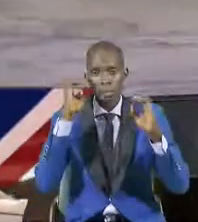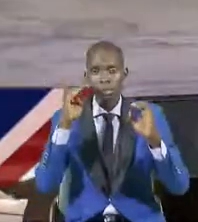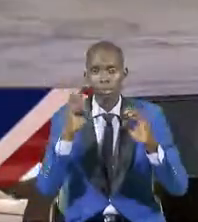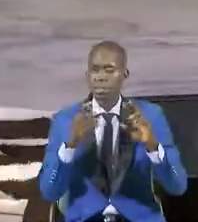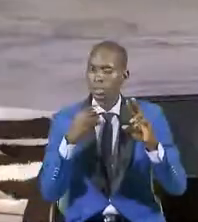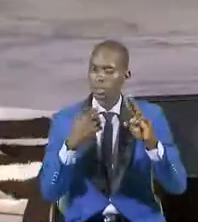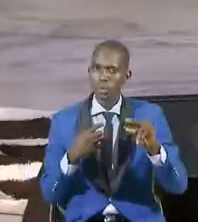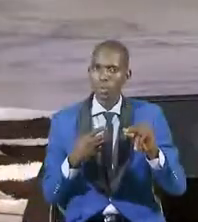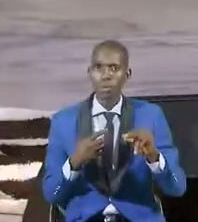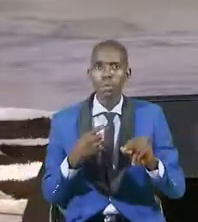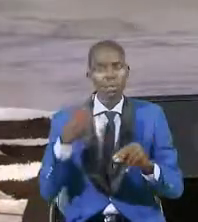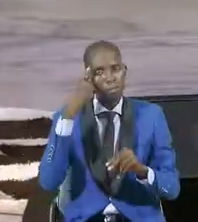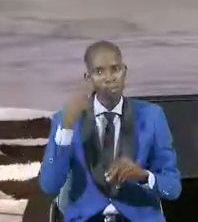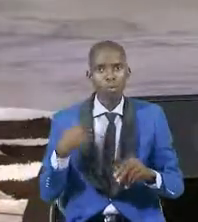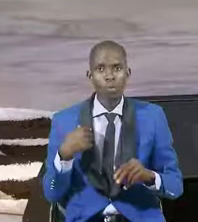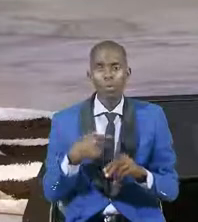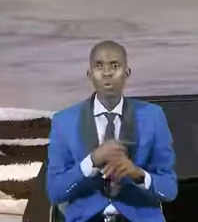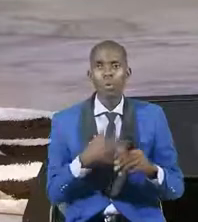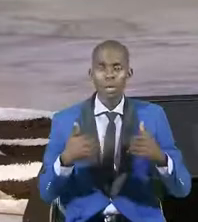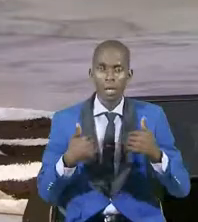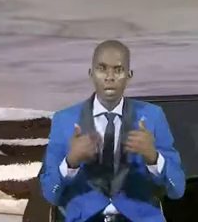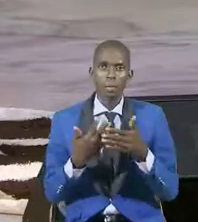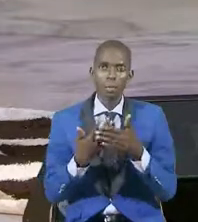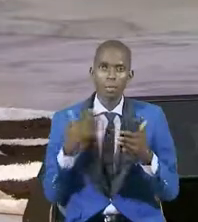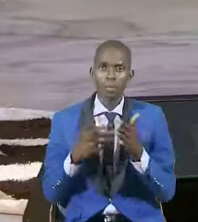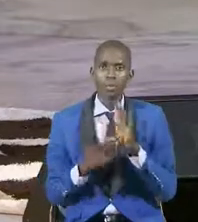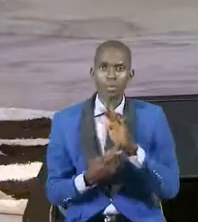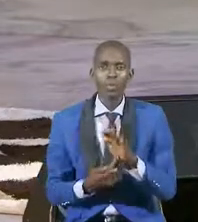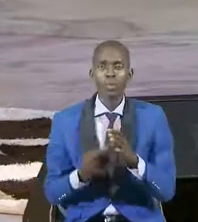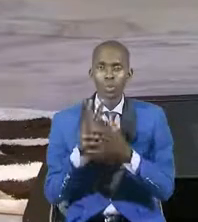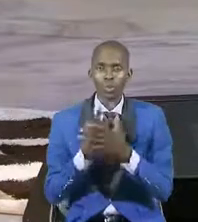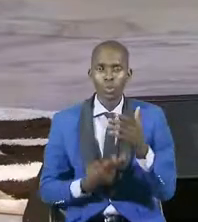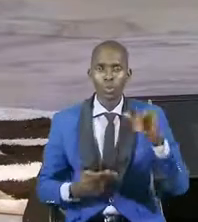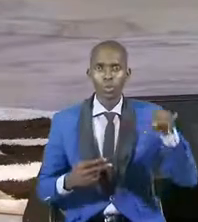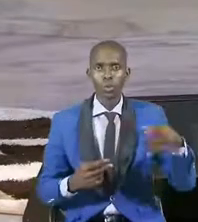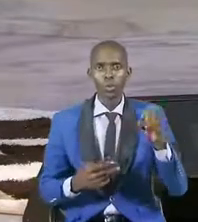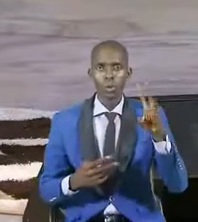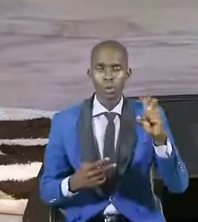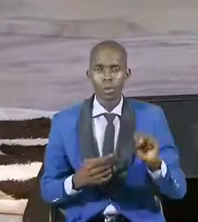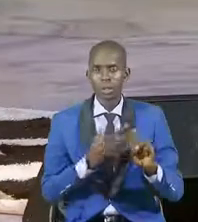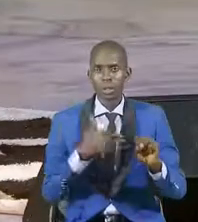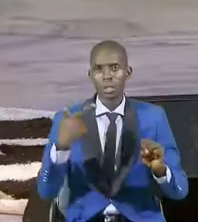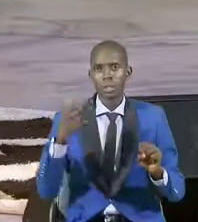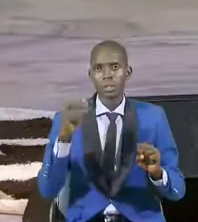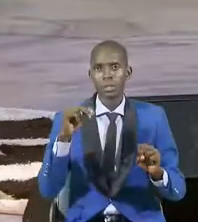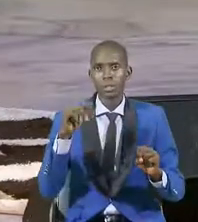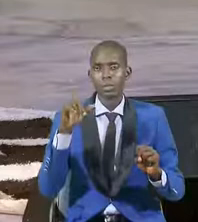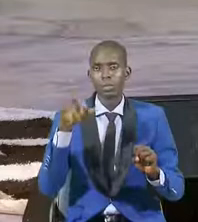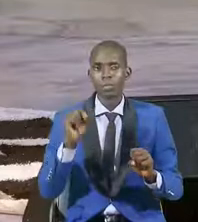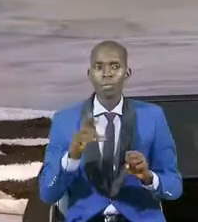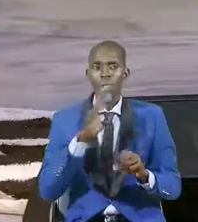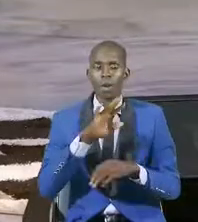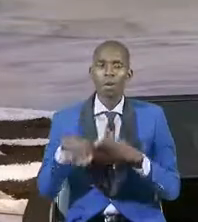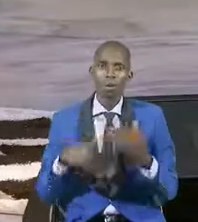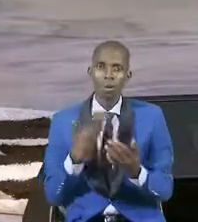sommes-nous plus excellents que les lettrés, que les cadres? Nullement, car nous avons déjà prouvé que tous, juifs et grecs, sont